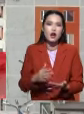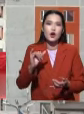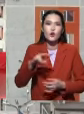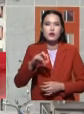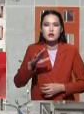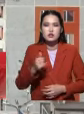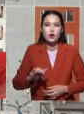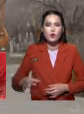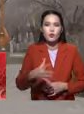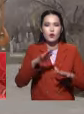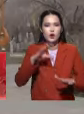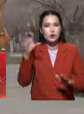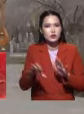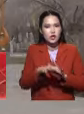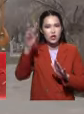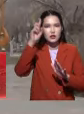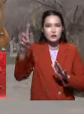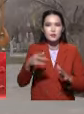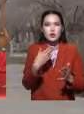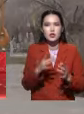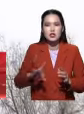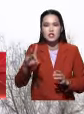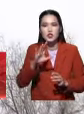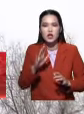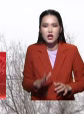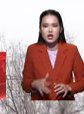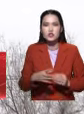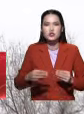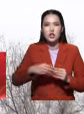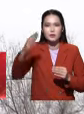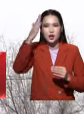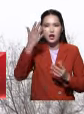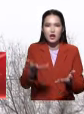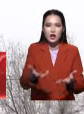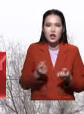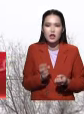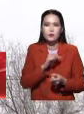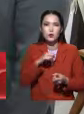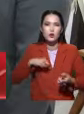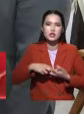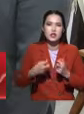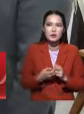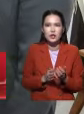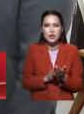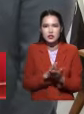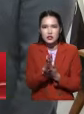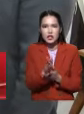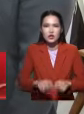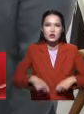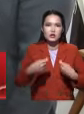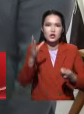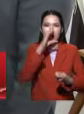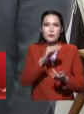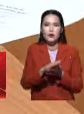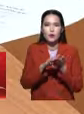халық үніне құлақ асатын мемлекет тұжырымдамасы негізінде тұрғындар жергілікті әкімдіктердің қабылдауына кіріп өз мәселелерін еркін жеткізіп отыр. Барлық өтініштер